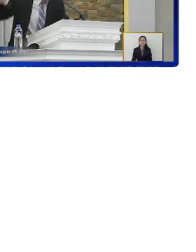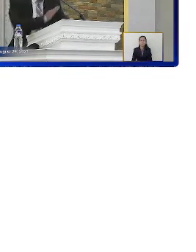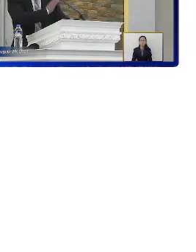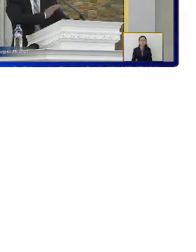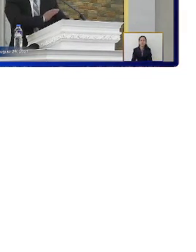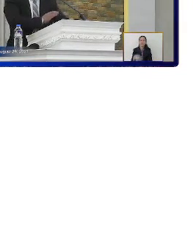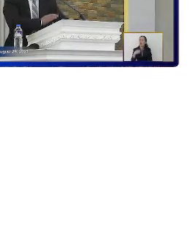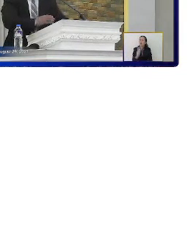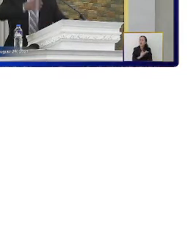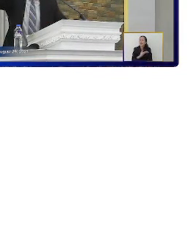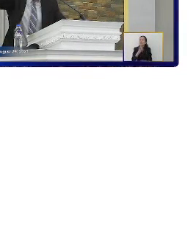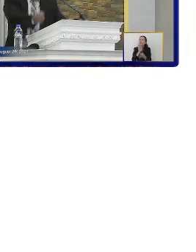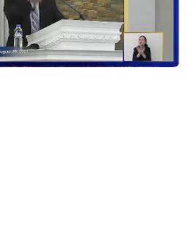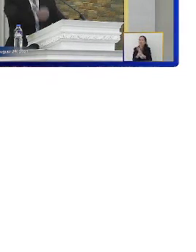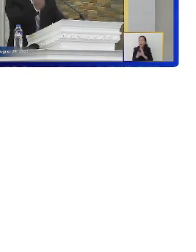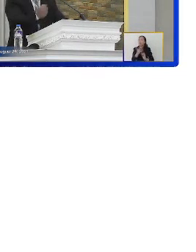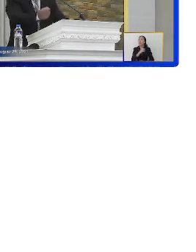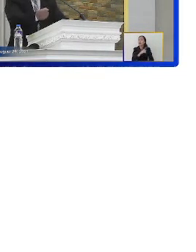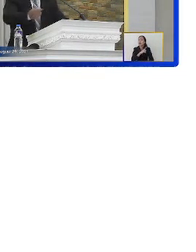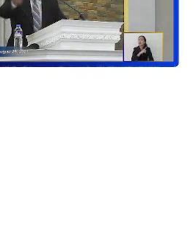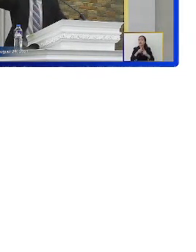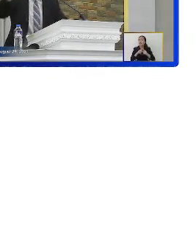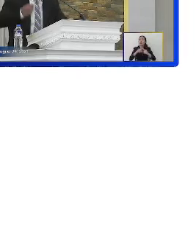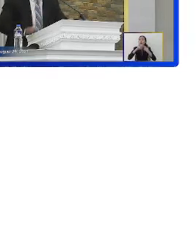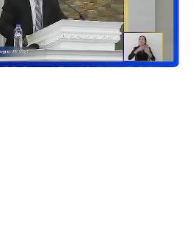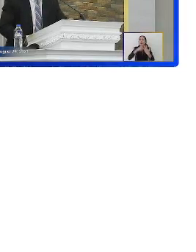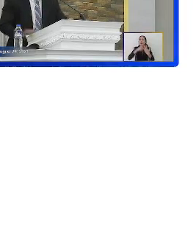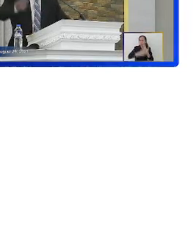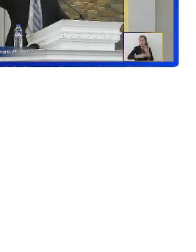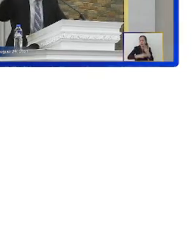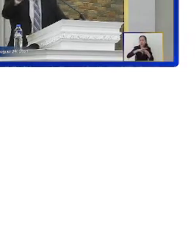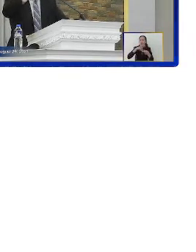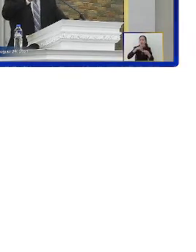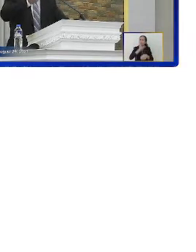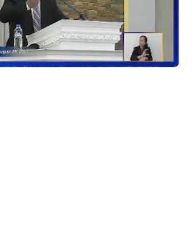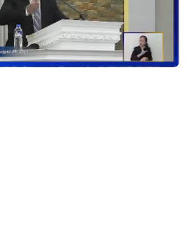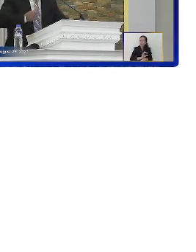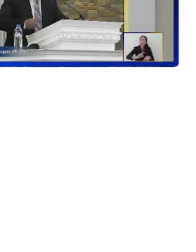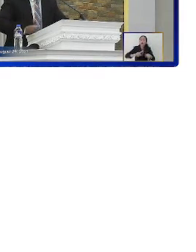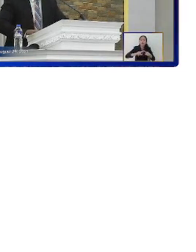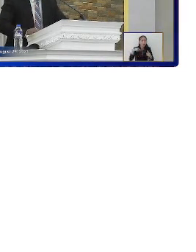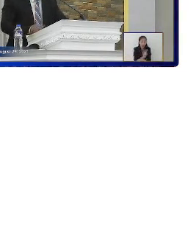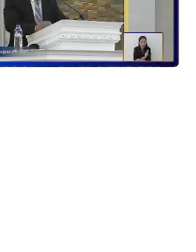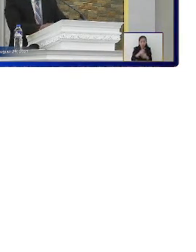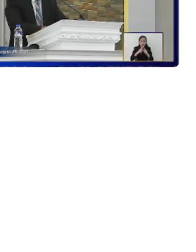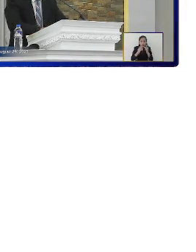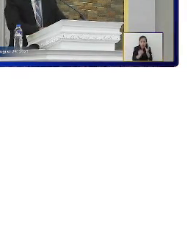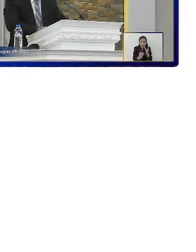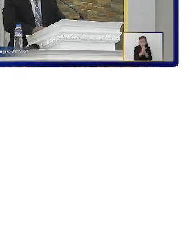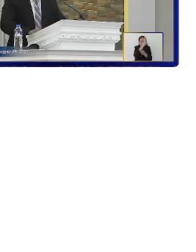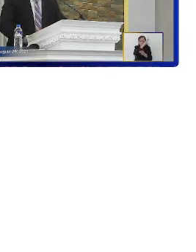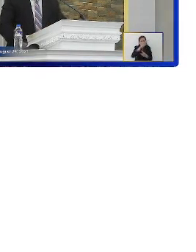Nagiging passive po tayo sa ginagawa ng simbahan ito para lumago po tayo at para makilala ang Diyos sa ating pong family.